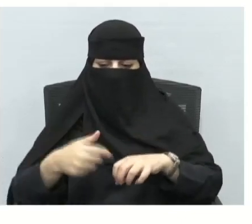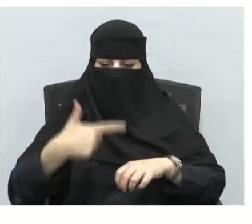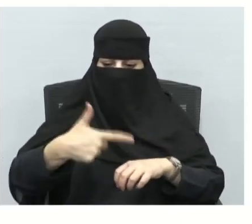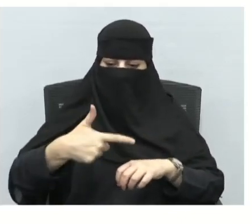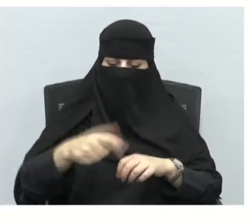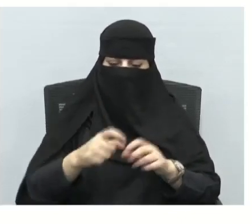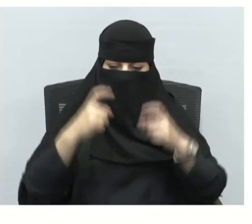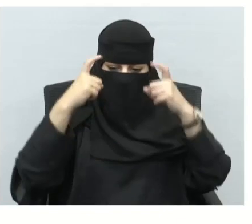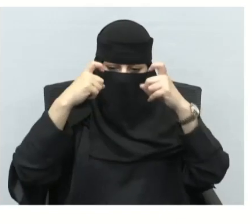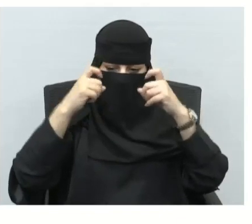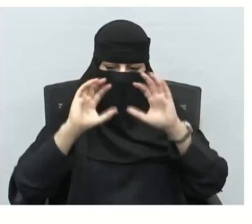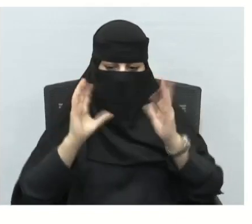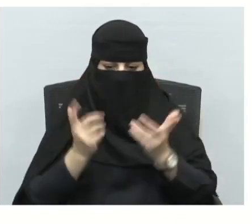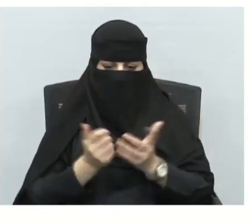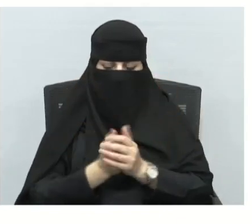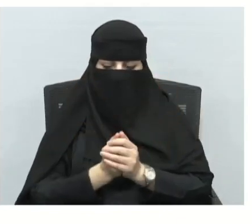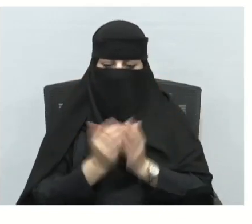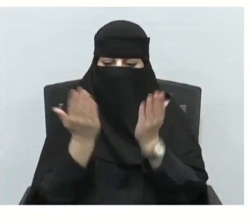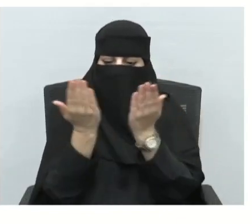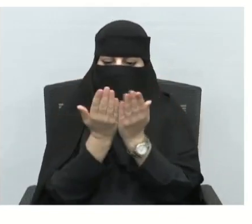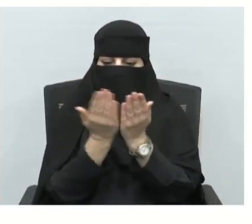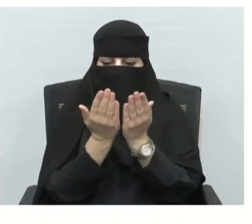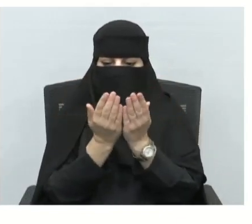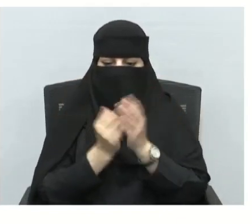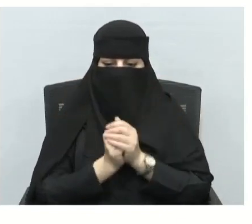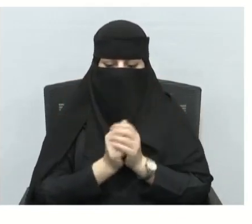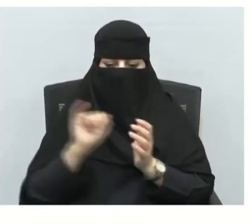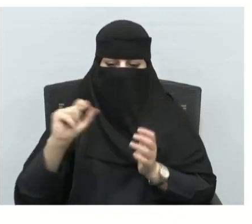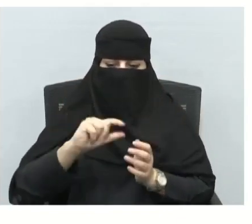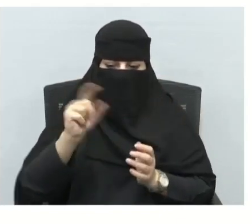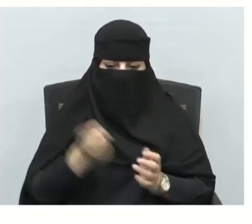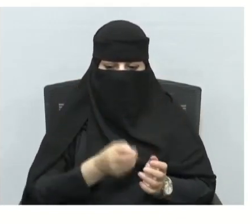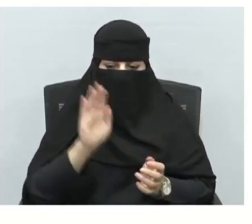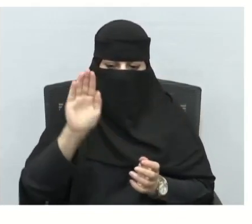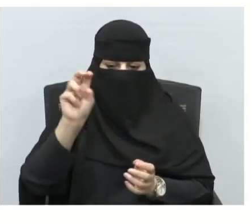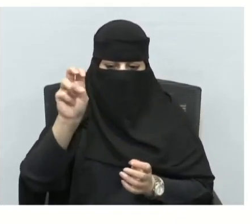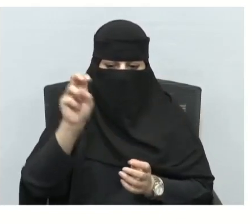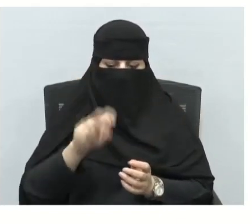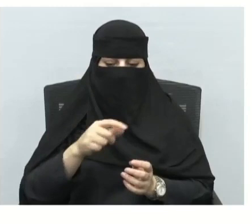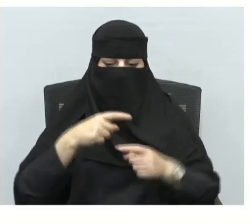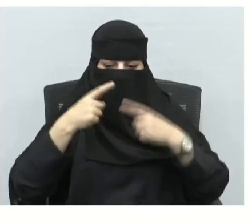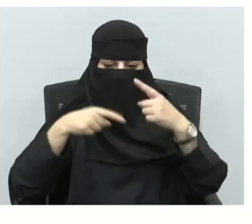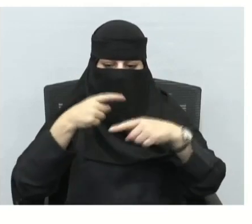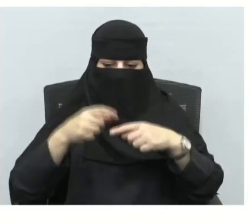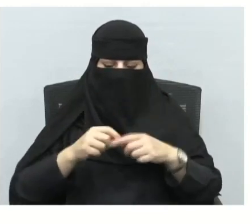توجد صوره وهي صوره مدرسه لان وحدتنا تتحدث عن